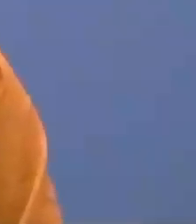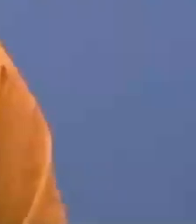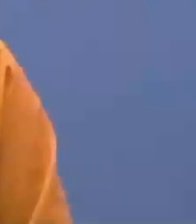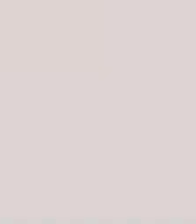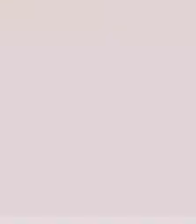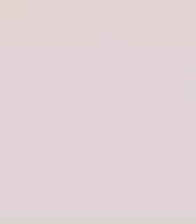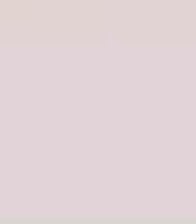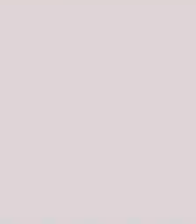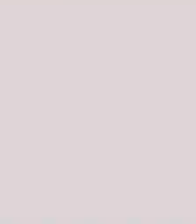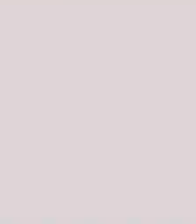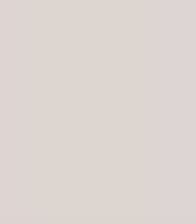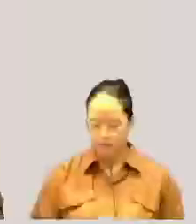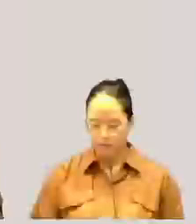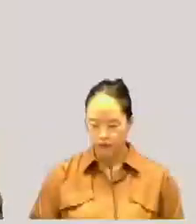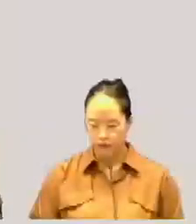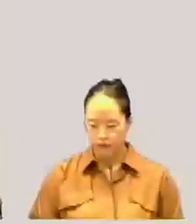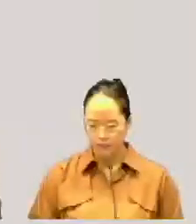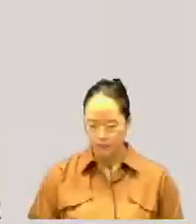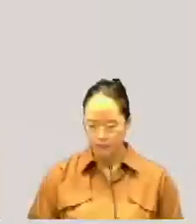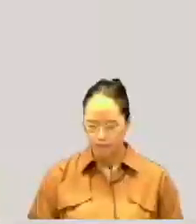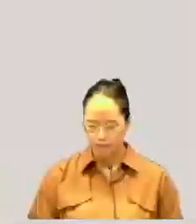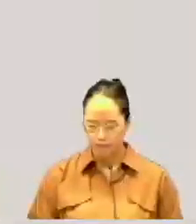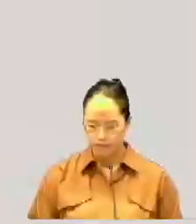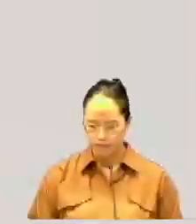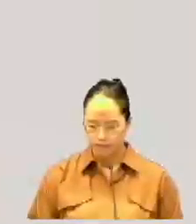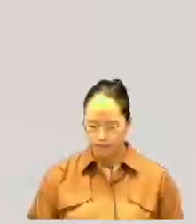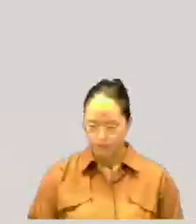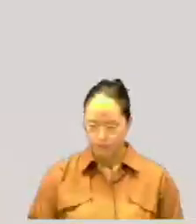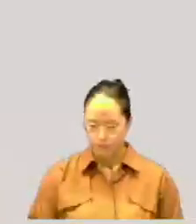神已经给了我们一切能够过好信仰生活的条件。